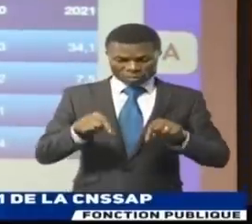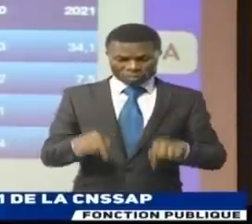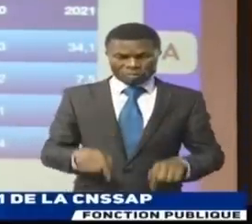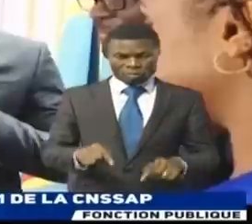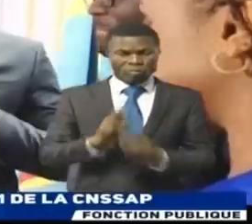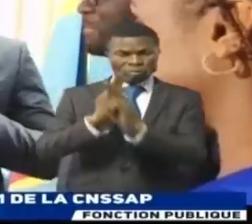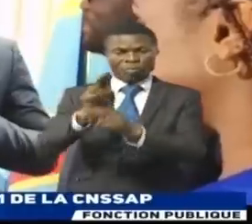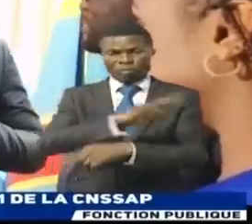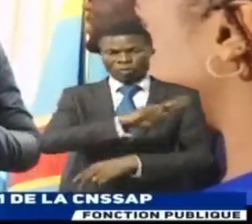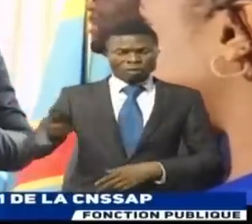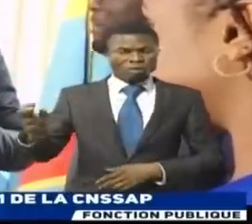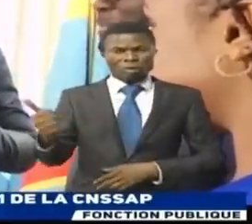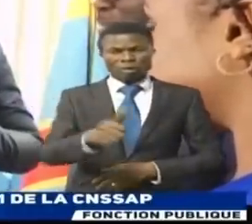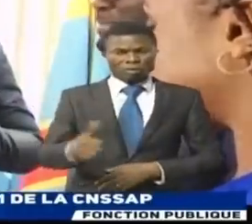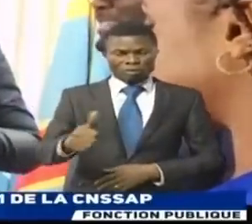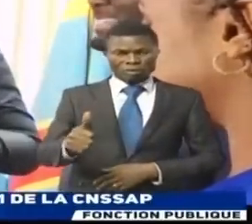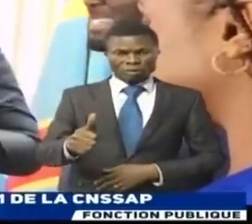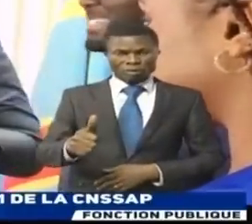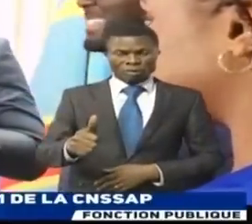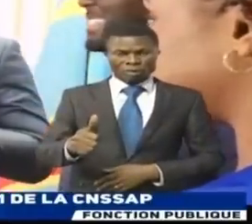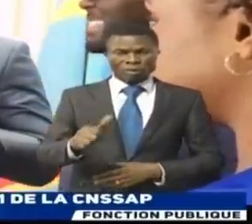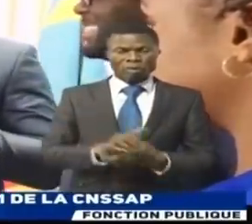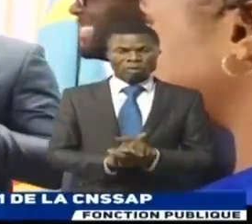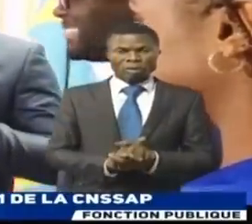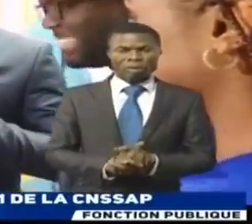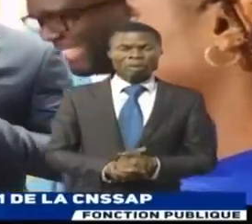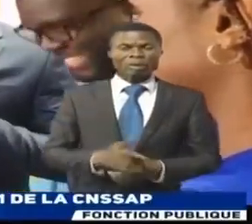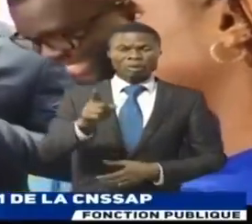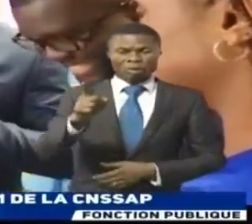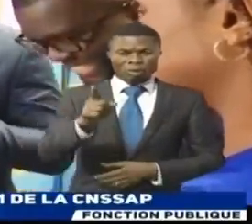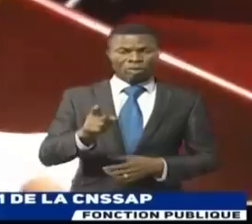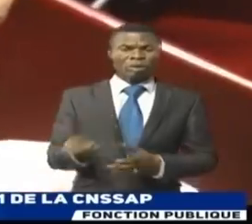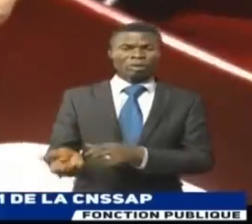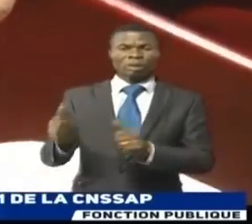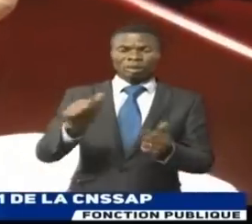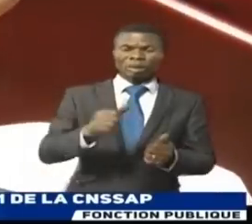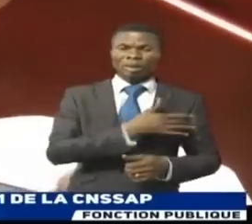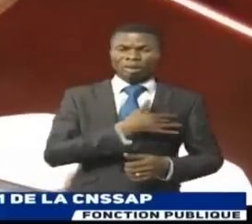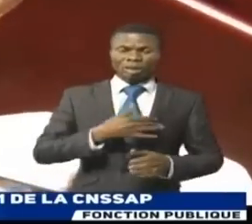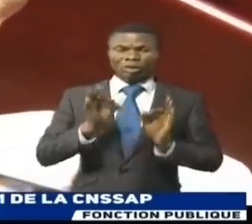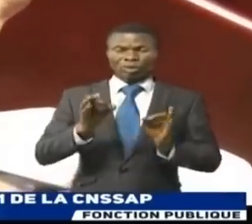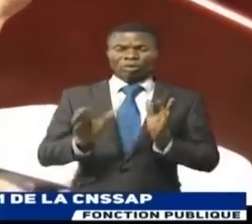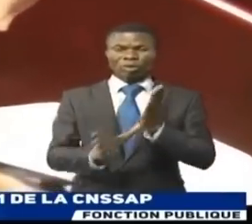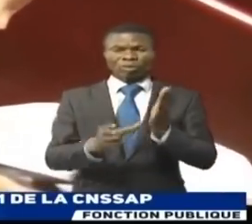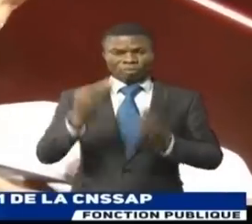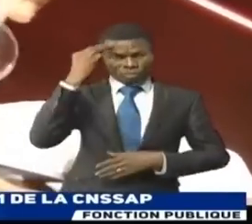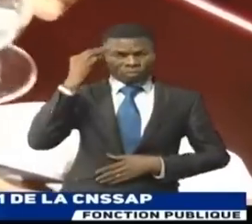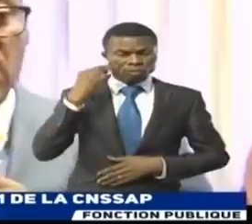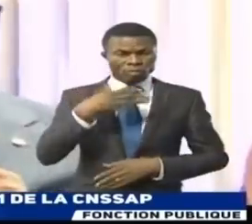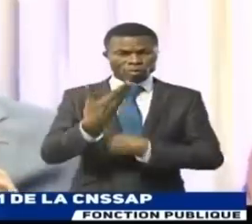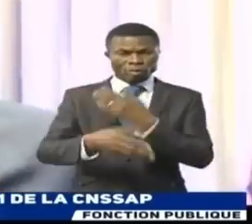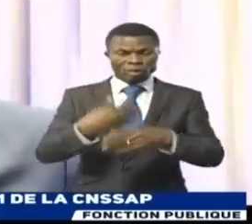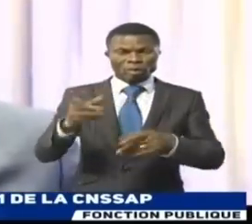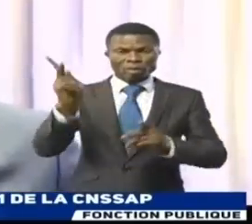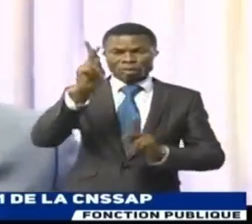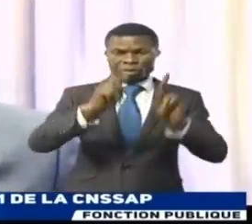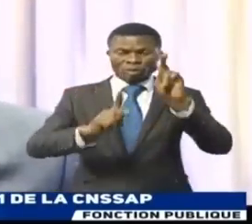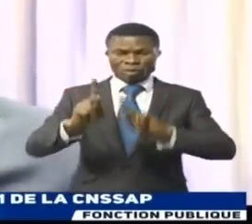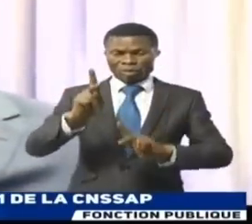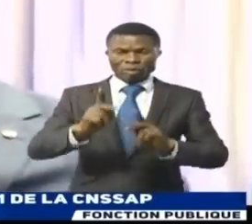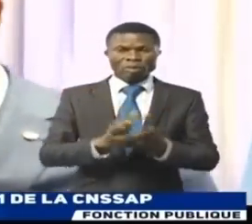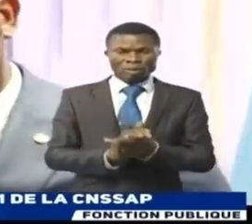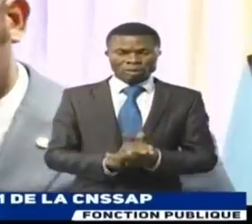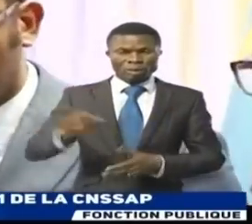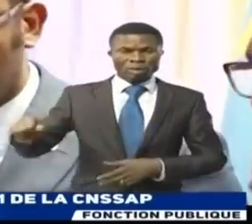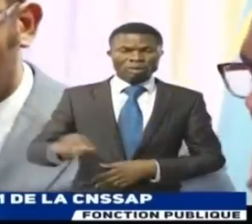rapport 2021, dénommé Abeamus, a été baptisé par le vice-premier ministre, ministre de la fonction publique, Jean-Pierre Liaou,